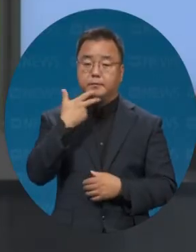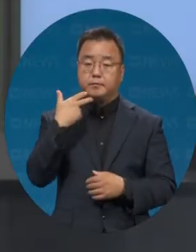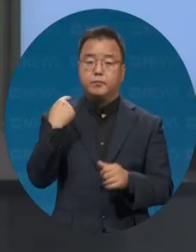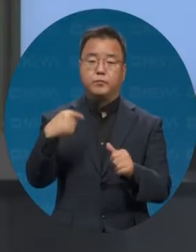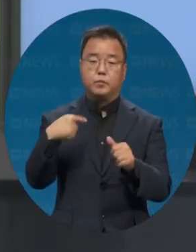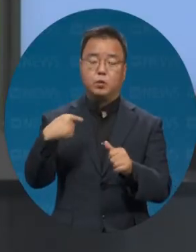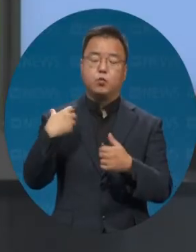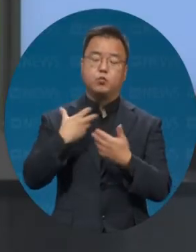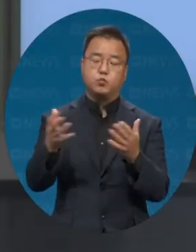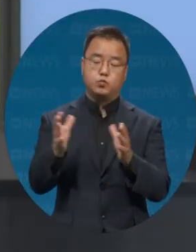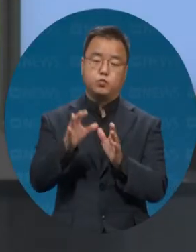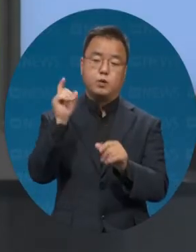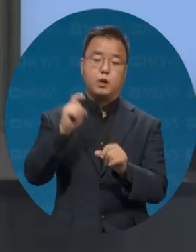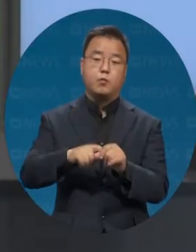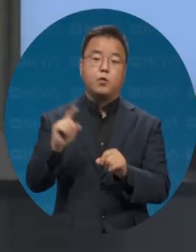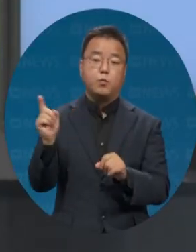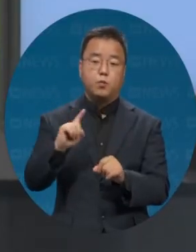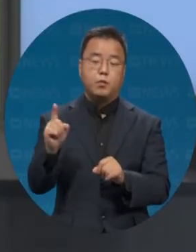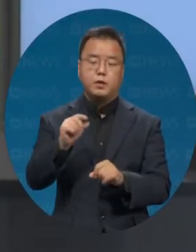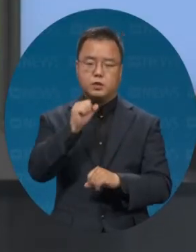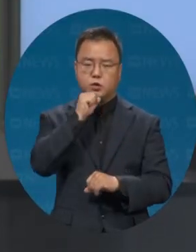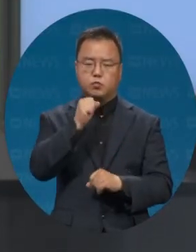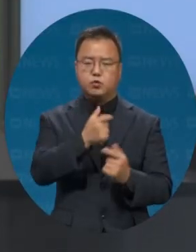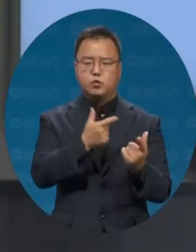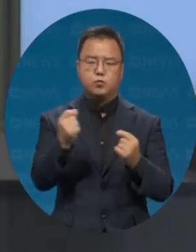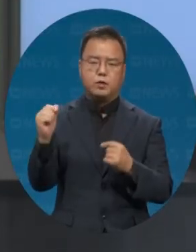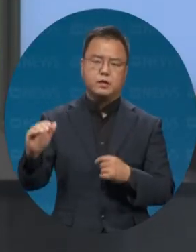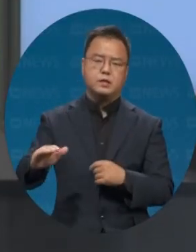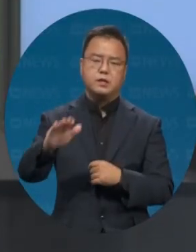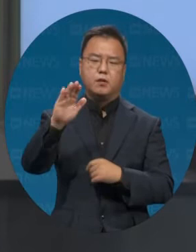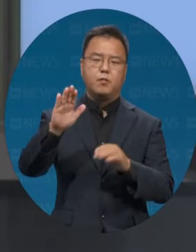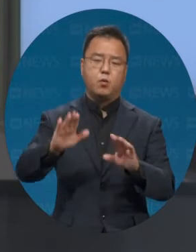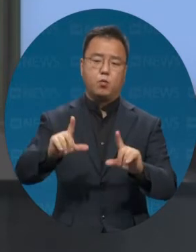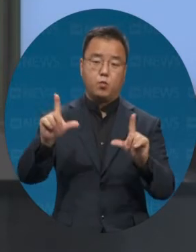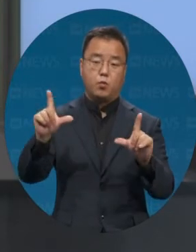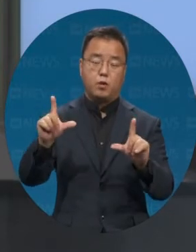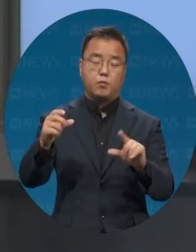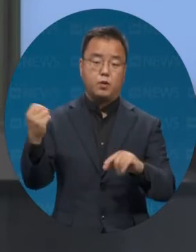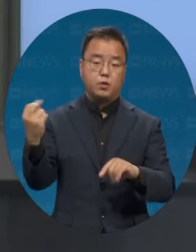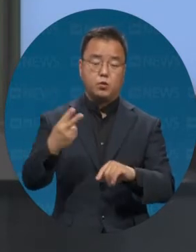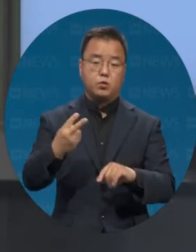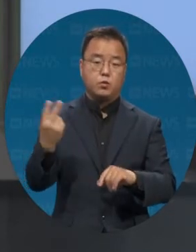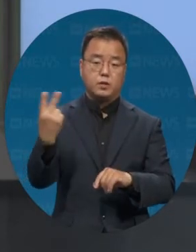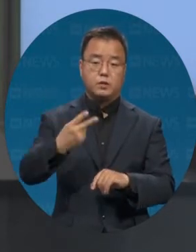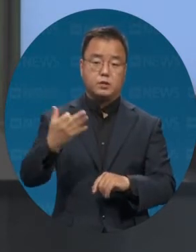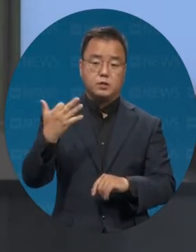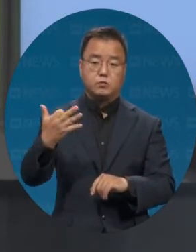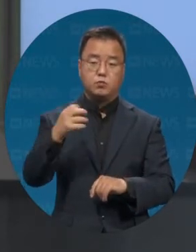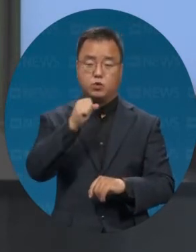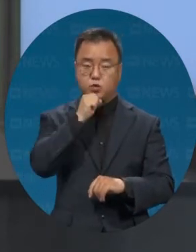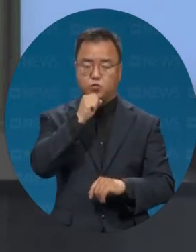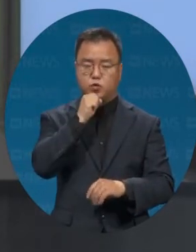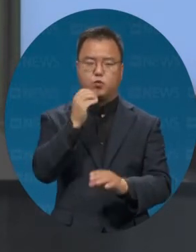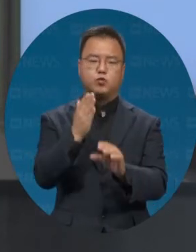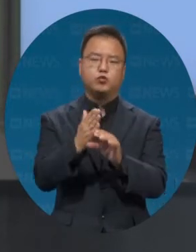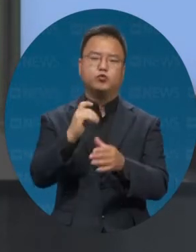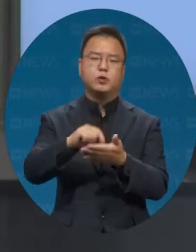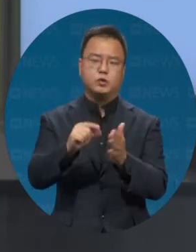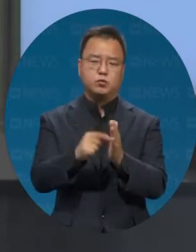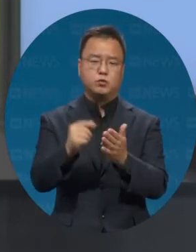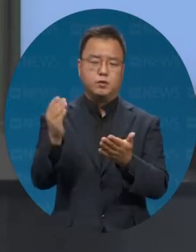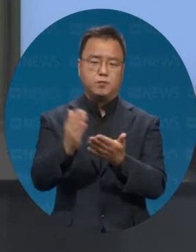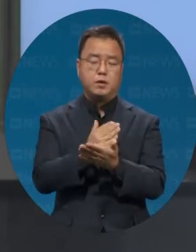교육부에 목표는 인플레이션을 기록한 올해 성적과 지나 2019년 성적에 중간 정도의 성적이 분포 하도록